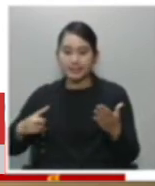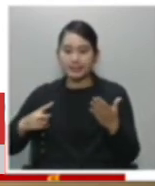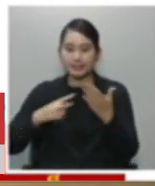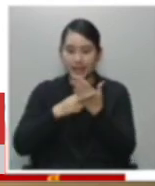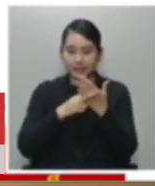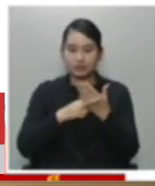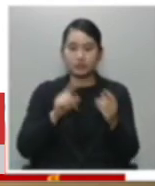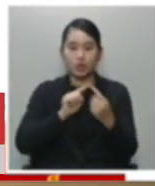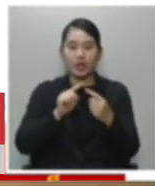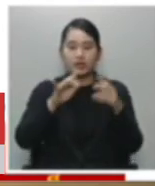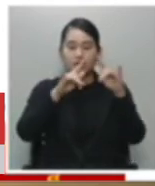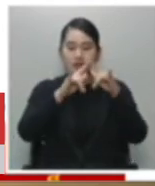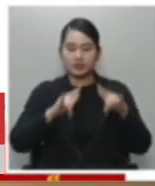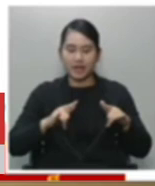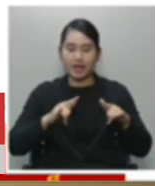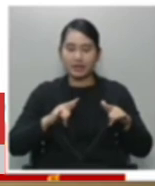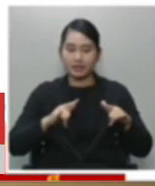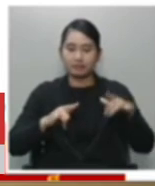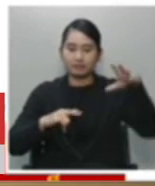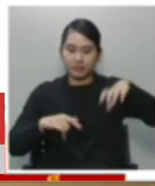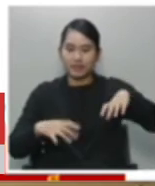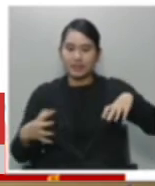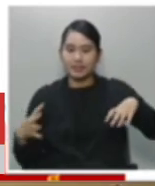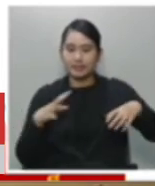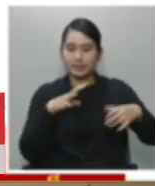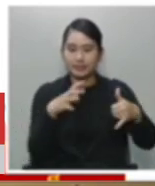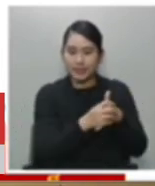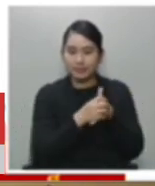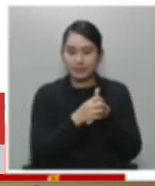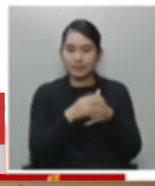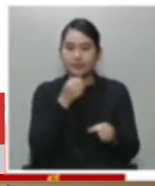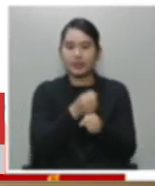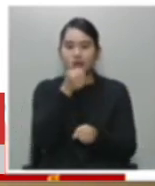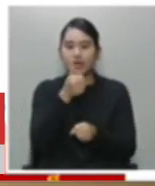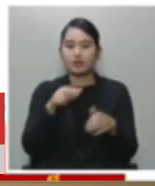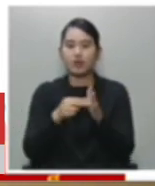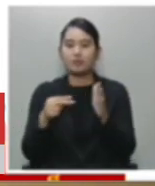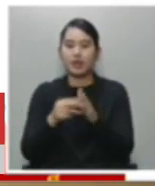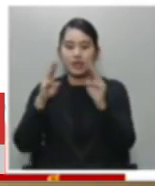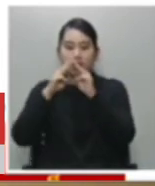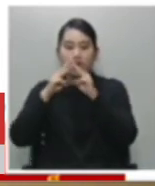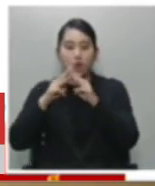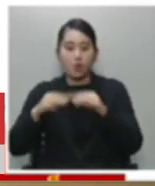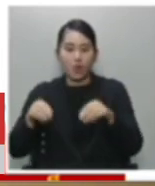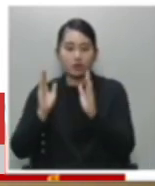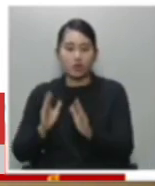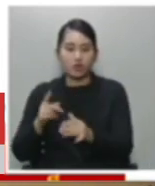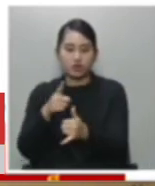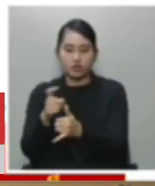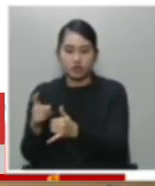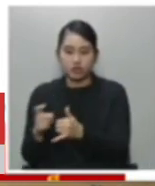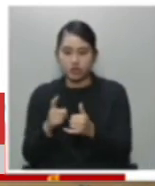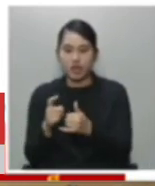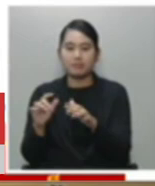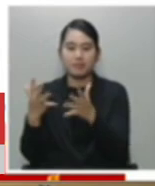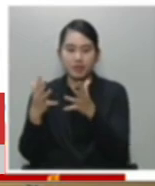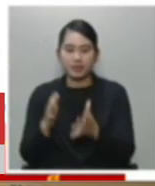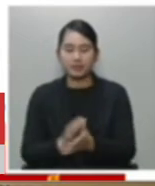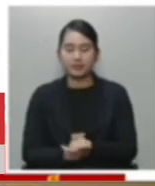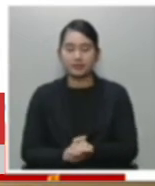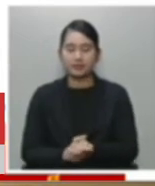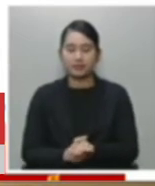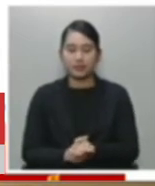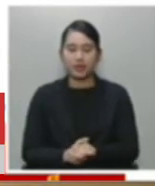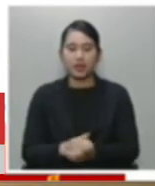ายคนอีก9คนในวัดก็ปลอดภัยถ้าสามารถสกัดคนร้ายจบ